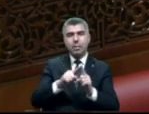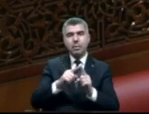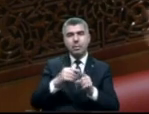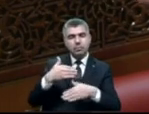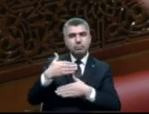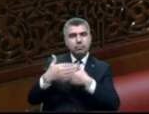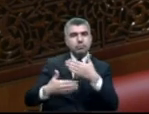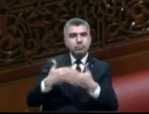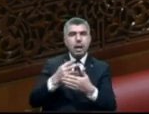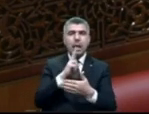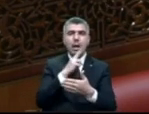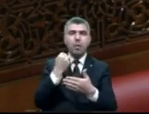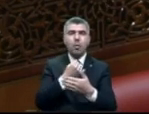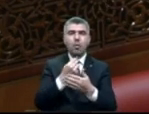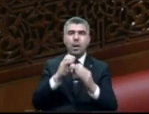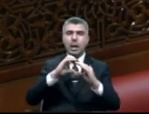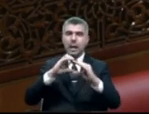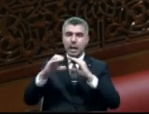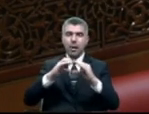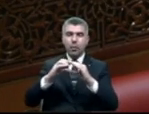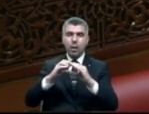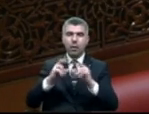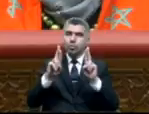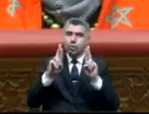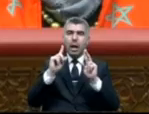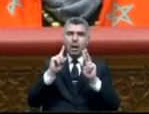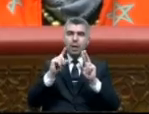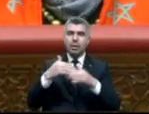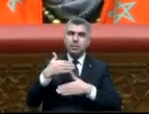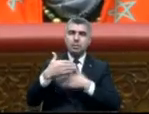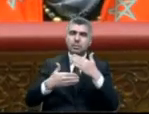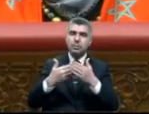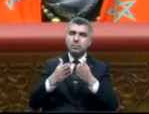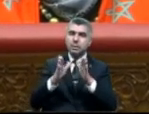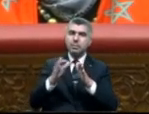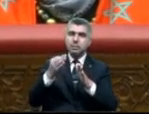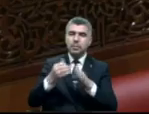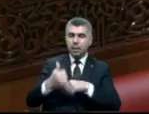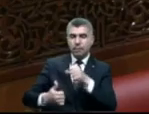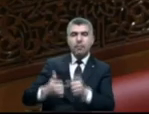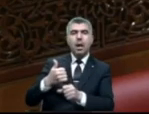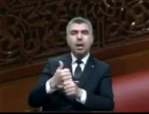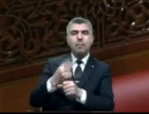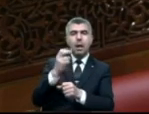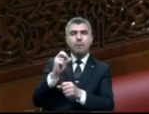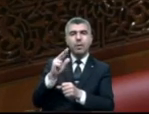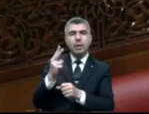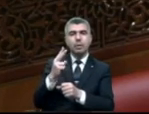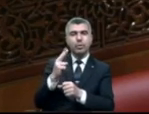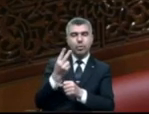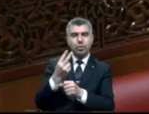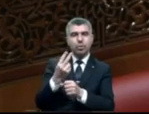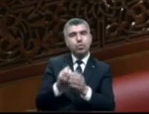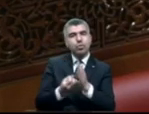ديال الحكومة في هذا الحوار، وإن شاء الله الحوار القطاعي حنا غادي نفتحوه في هذه السنة هذه ديال 2023